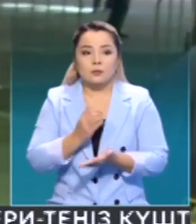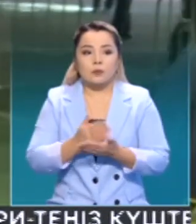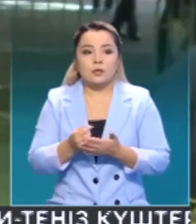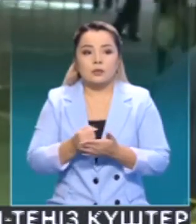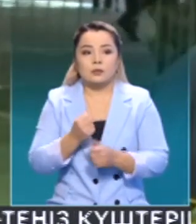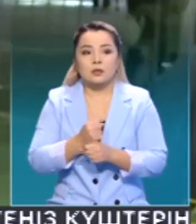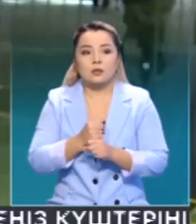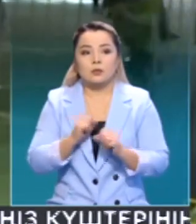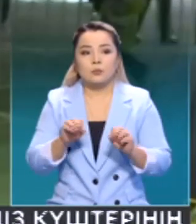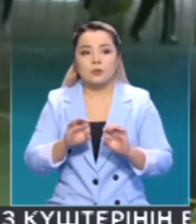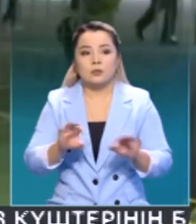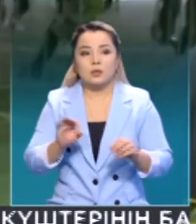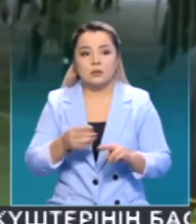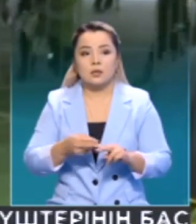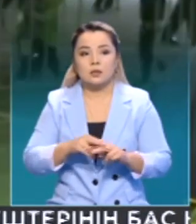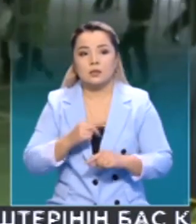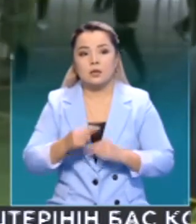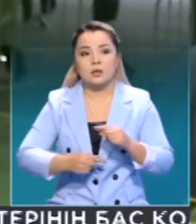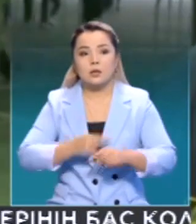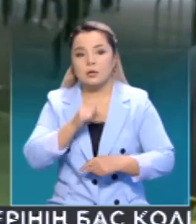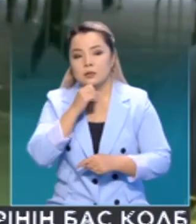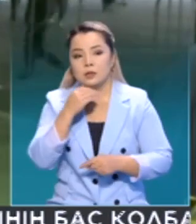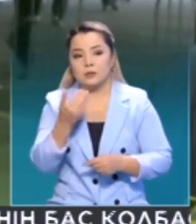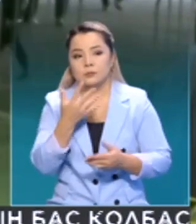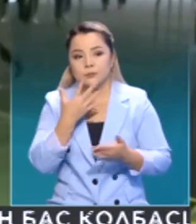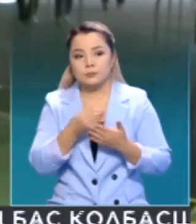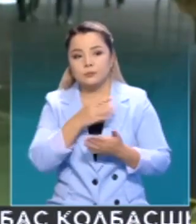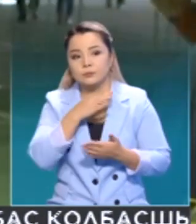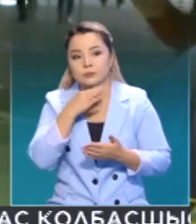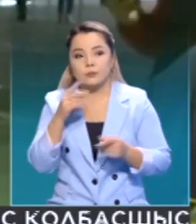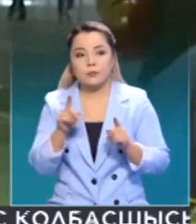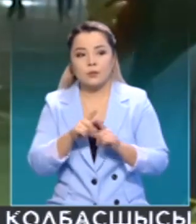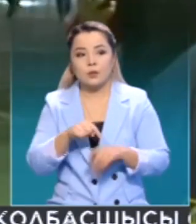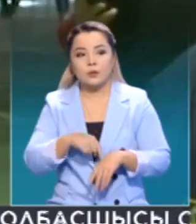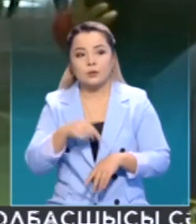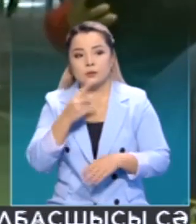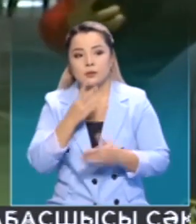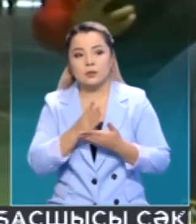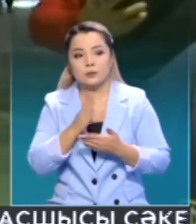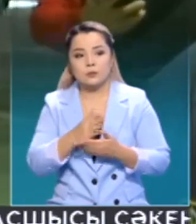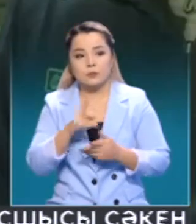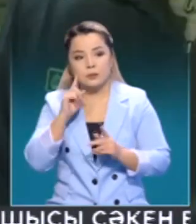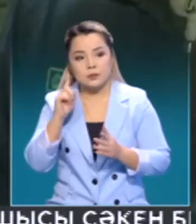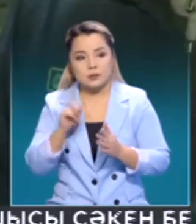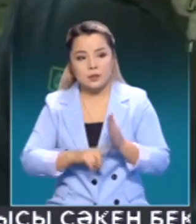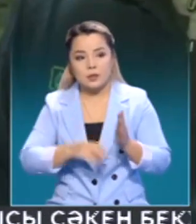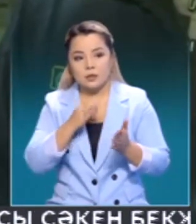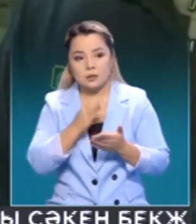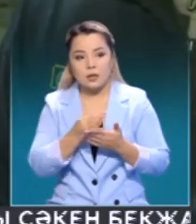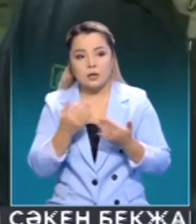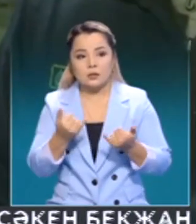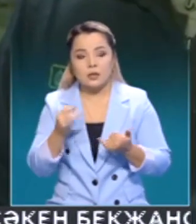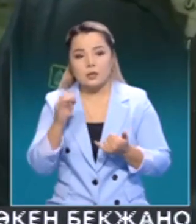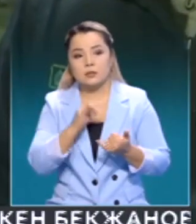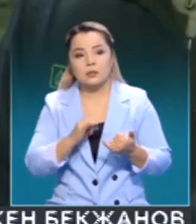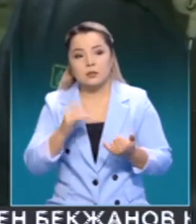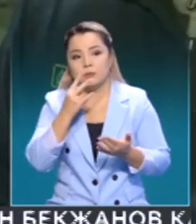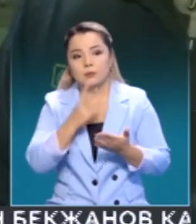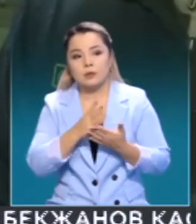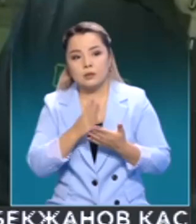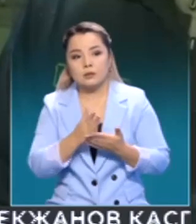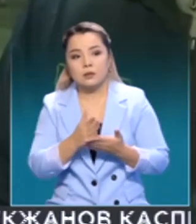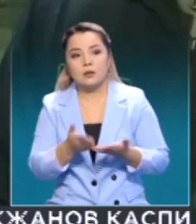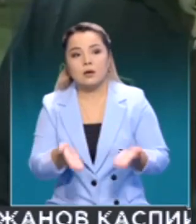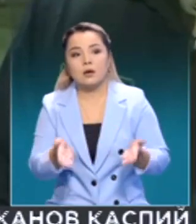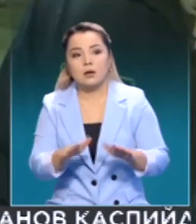болады. Талай атауамыздың атпен жүріп өткен жерін сезінгендей болдық шынымен де. Тарихтың бір бөлшегінде қалдық